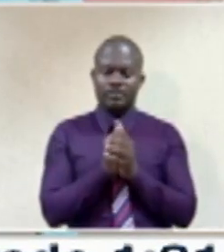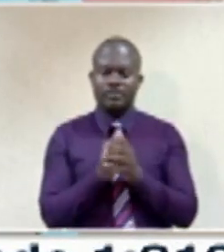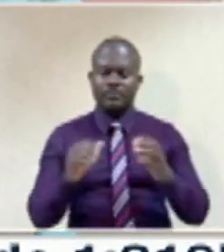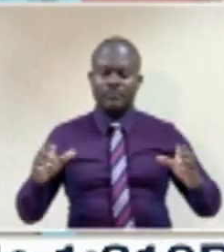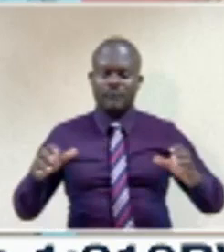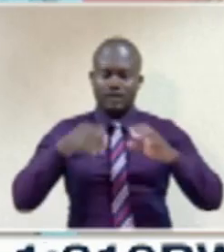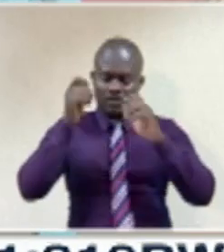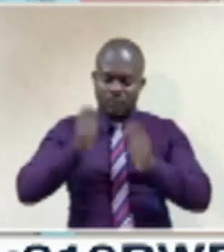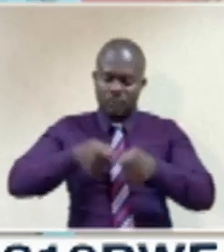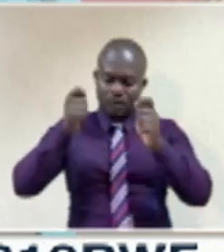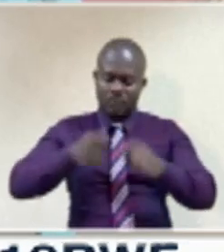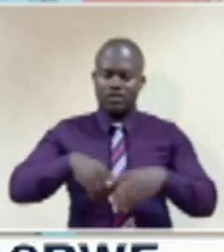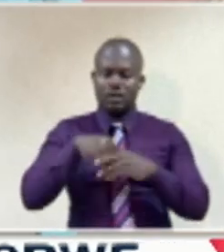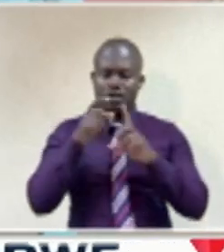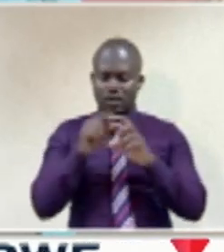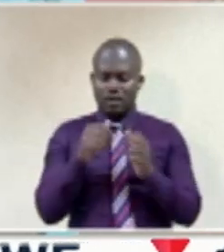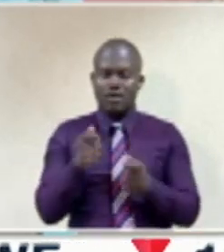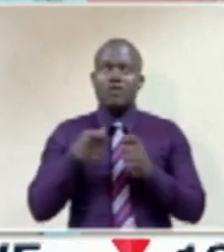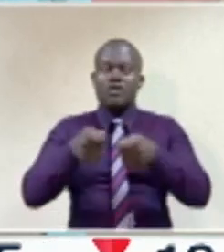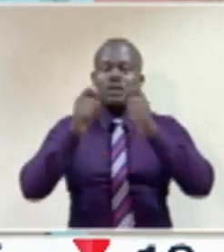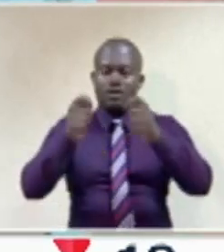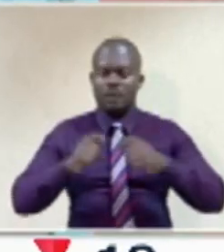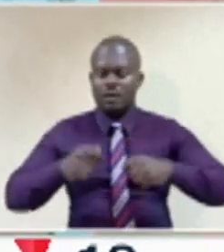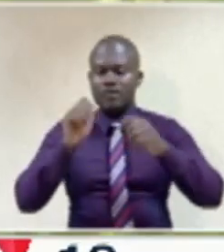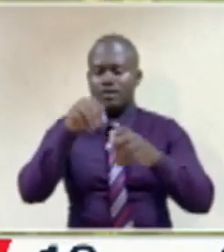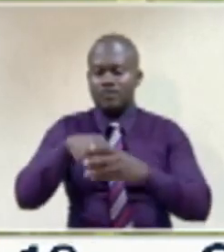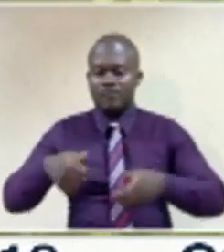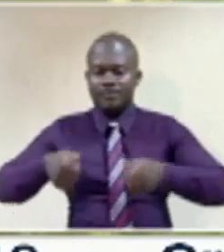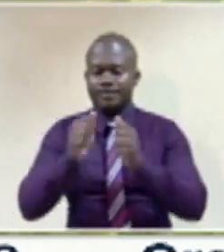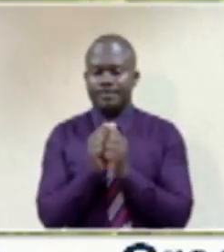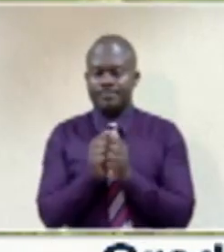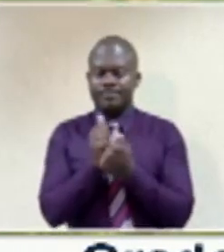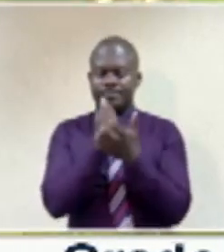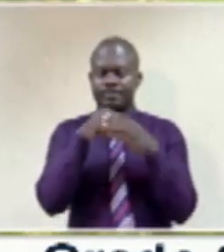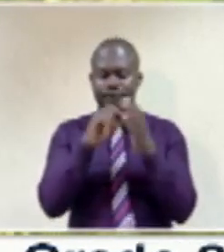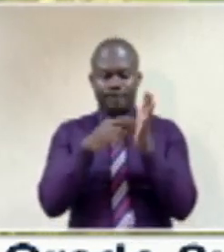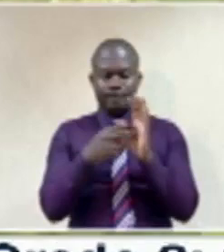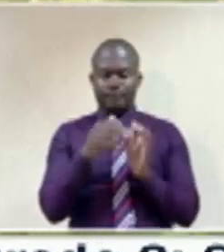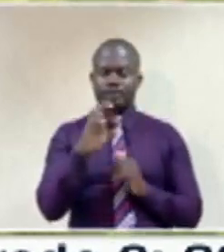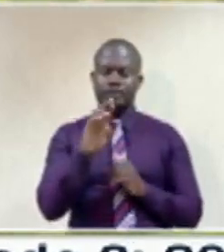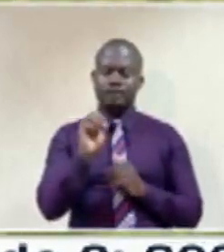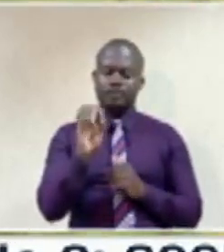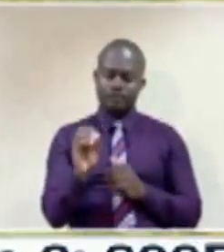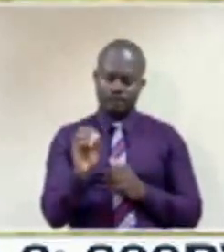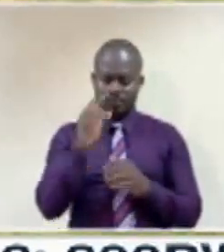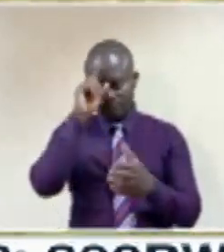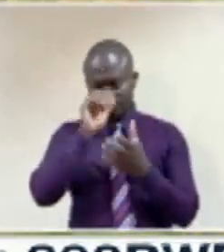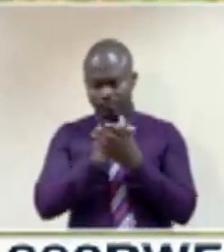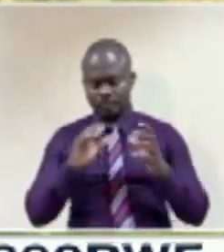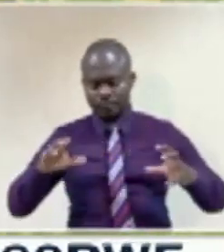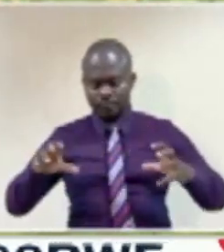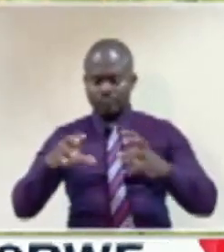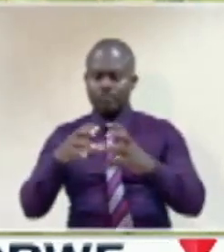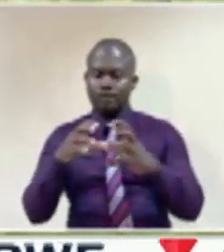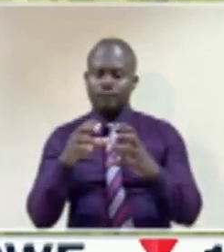ihura umuceri ikawugosora ndetse ikawushyira no mu mifuka. Abifashijwemo n'umushinga Climo Trust ku nkunga y'ihuriro